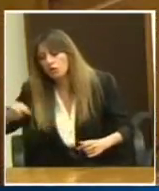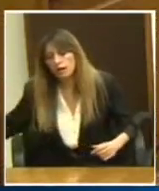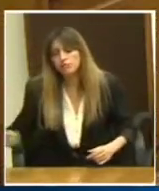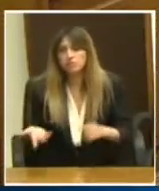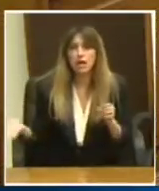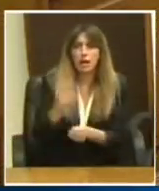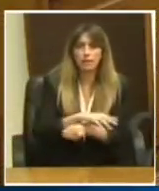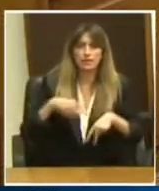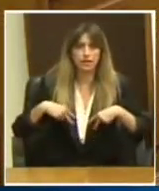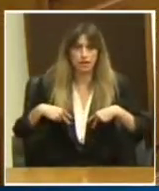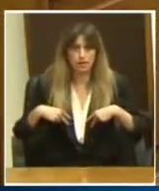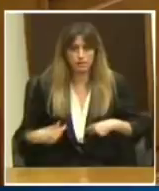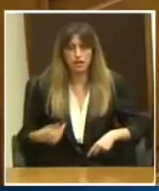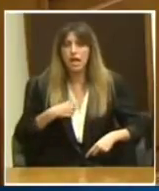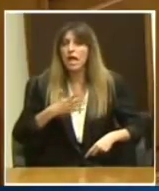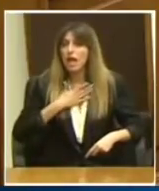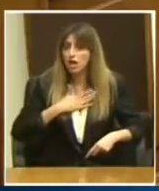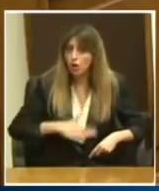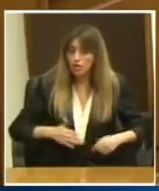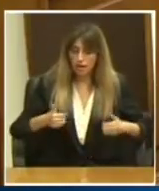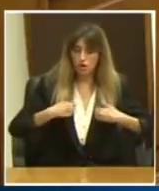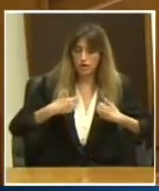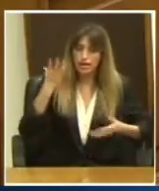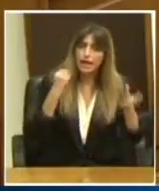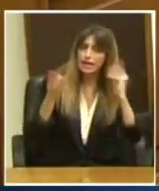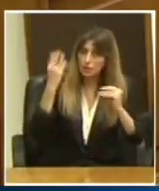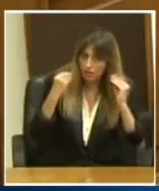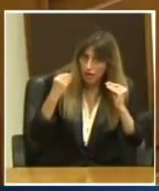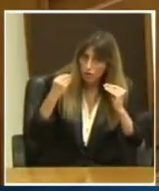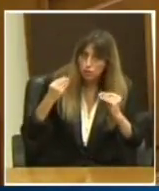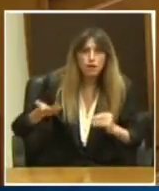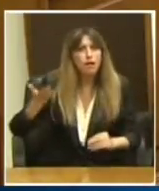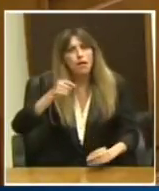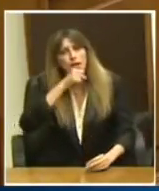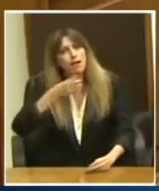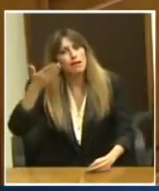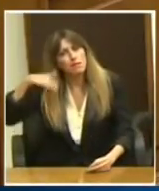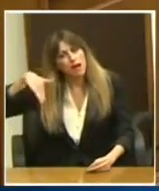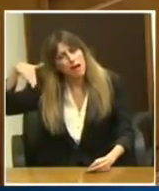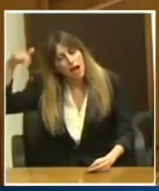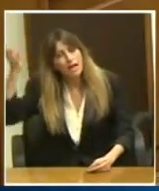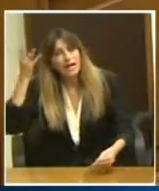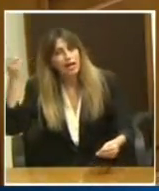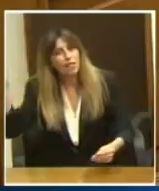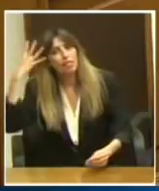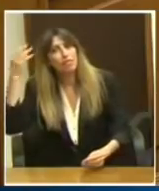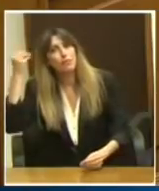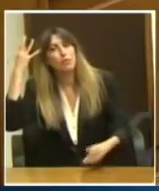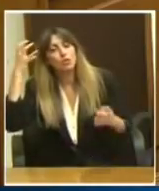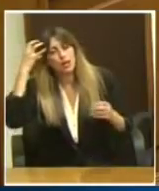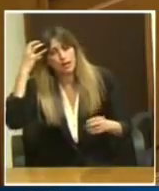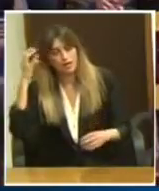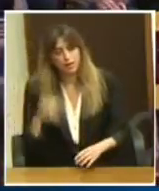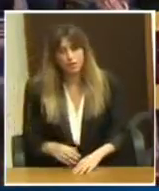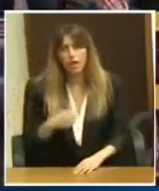οι νεότεροι να θυμούνται οι παλιότεροι. Δεν θα αναφερθώ σε αποχαρακτηρισμένα έγγραφα, θα